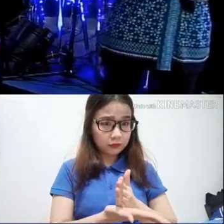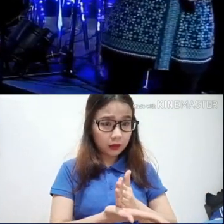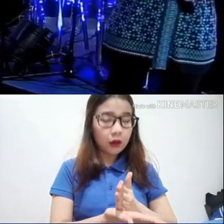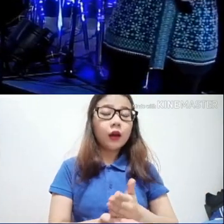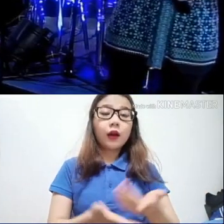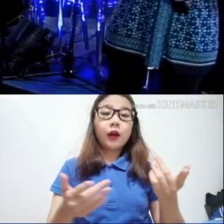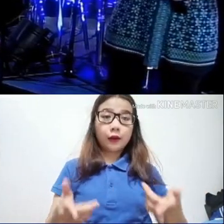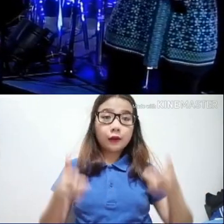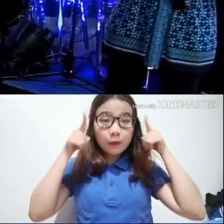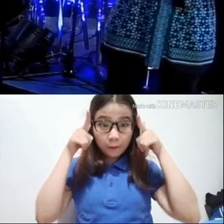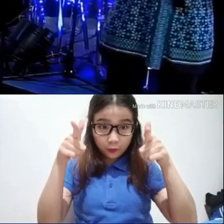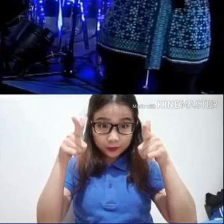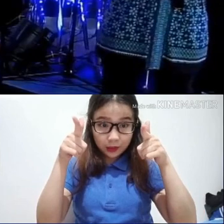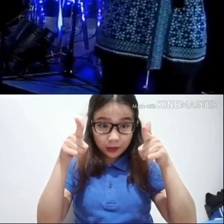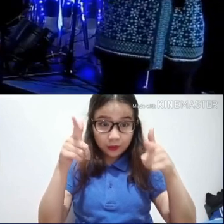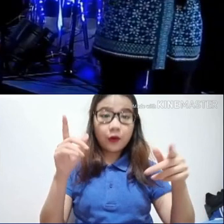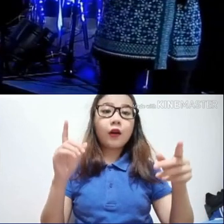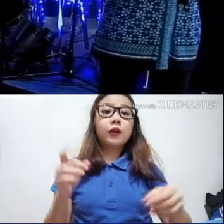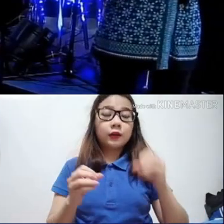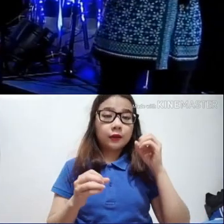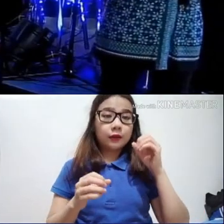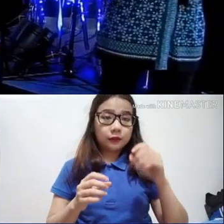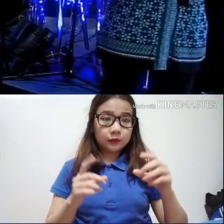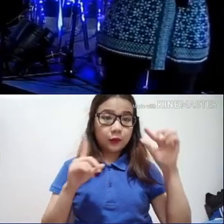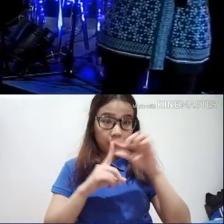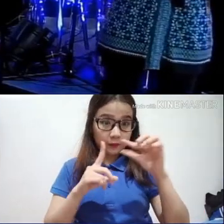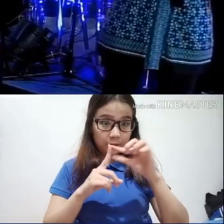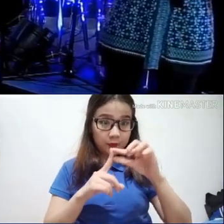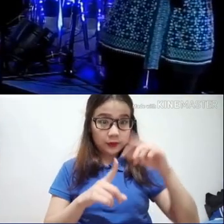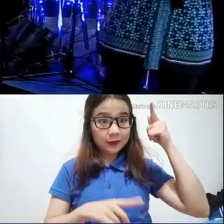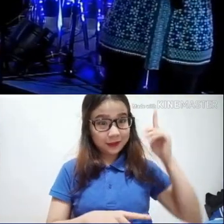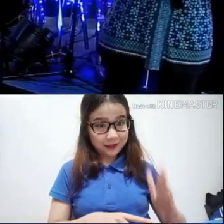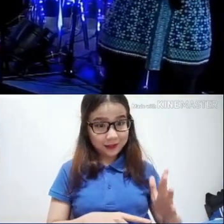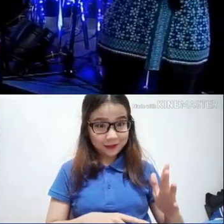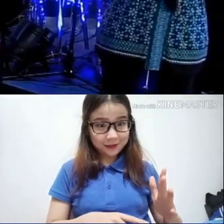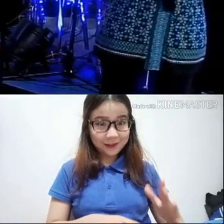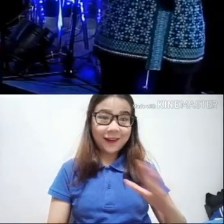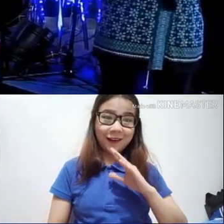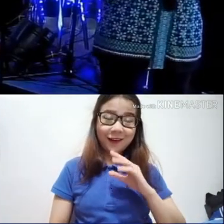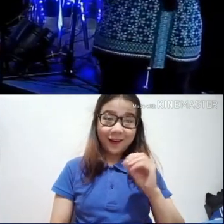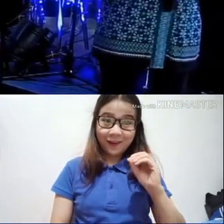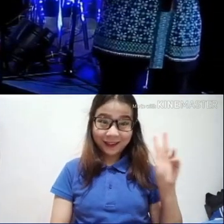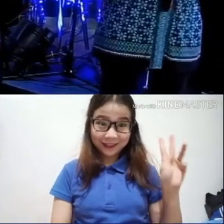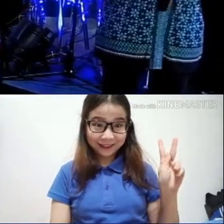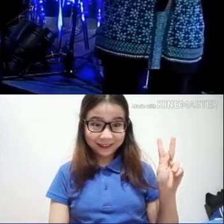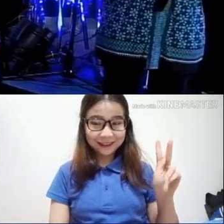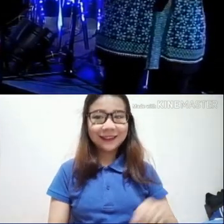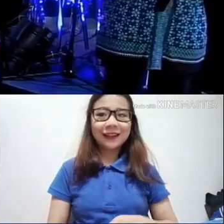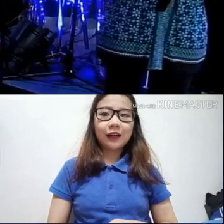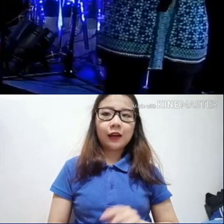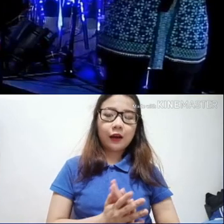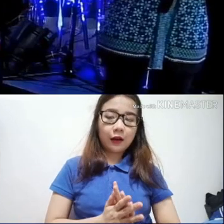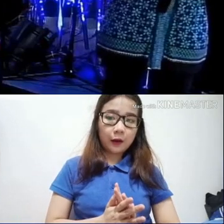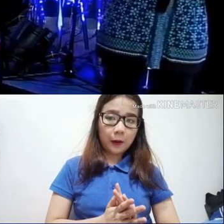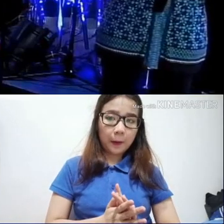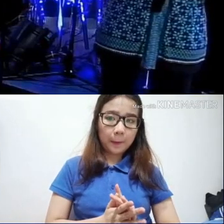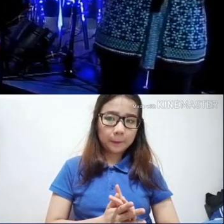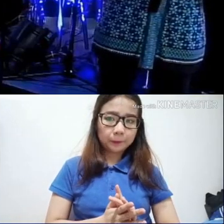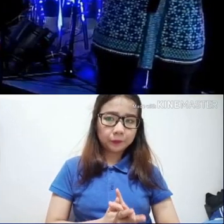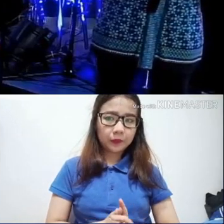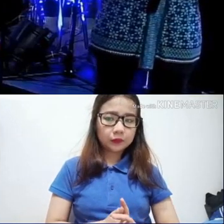tayo. Tutal, hindi naman ito aabot ng apat na oras, mga kapatid. Ang hinihingi lang po namin ay 1.5 hours of your time